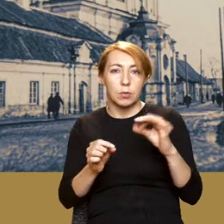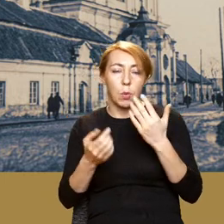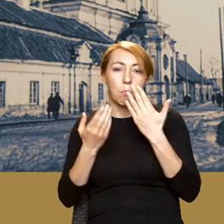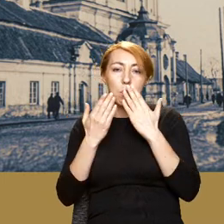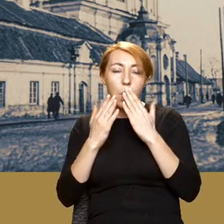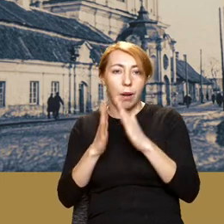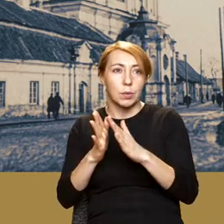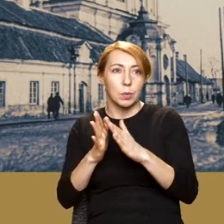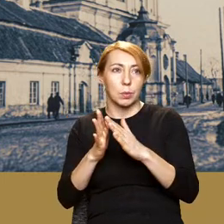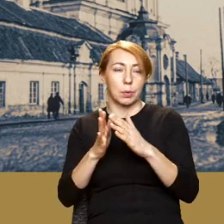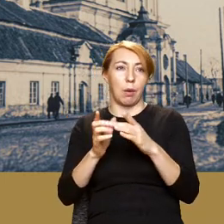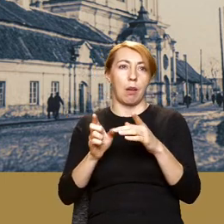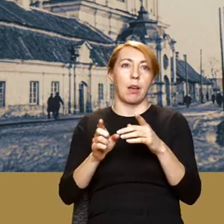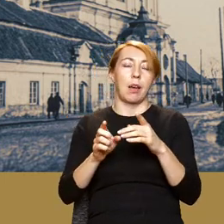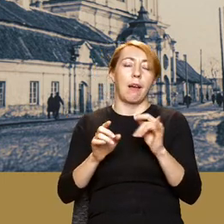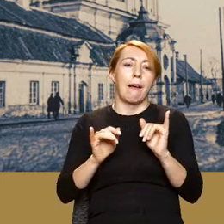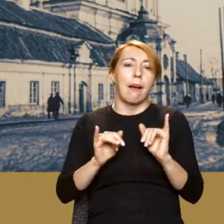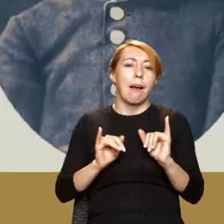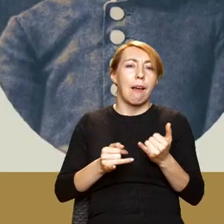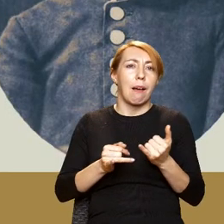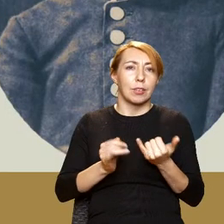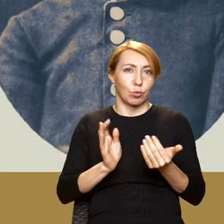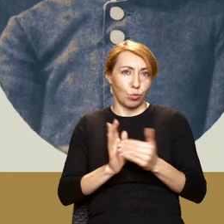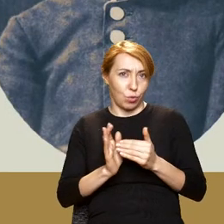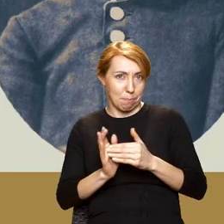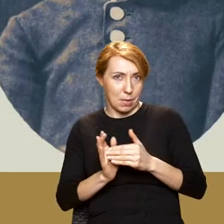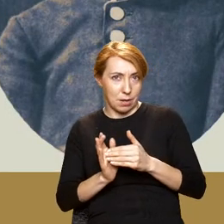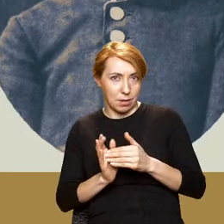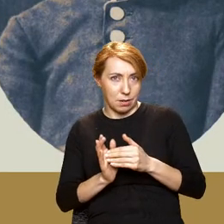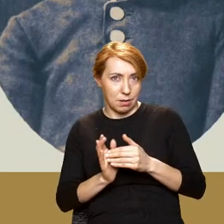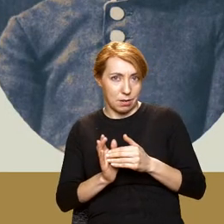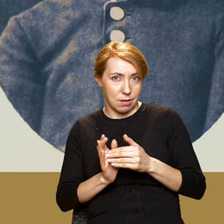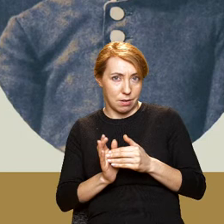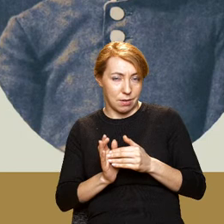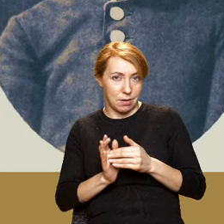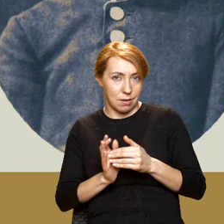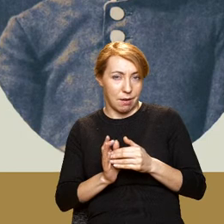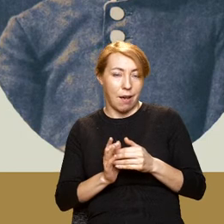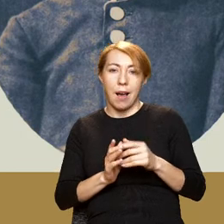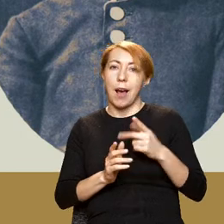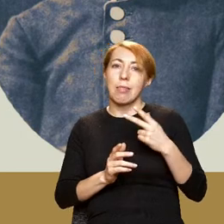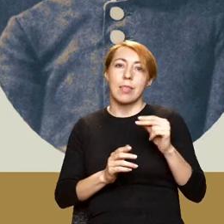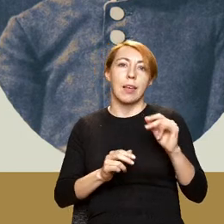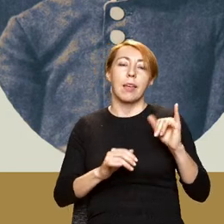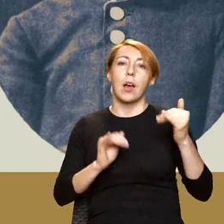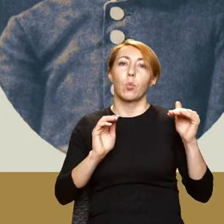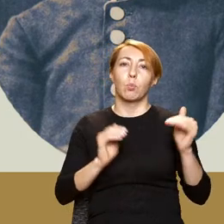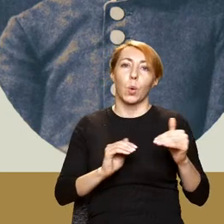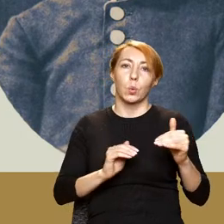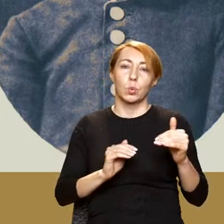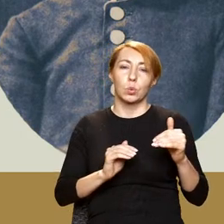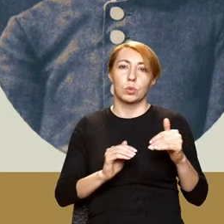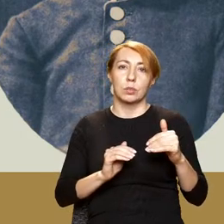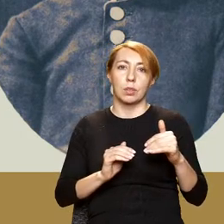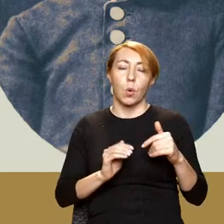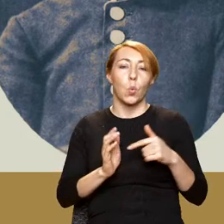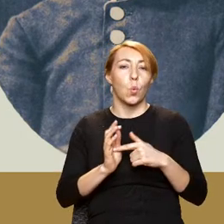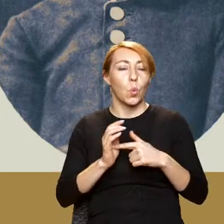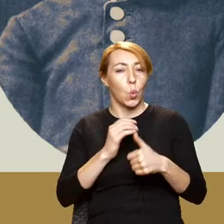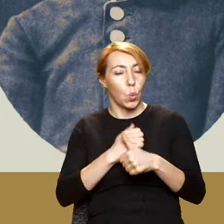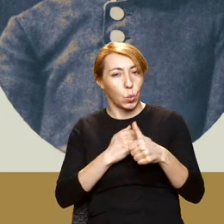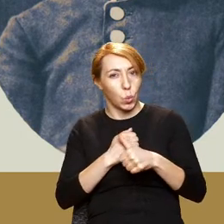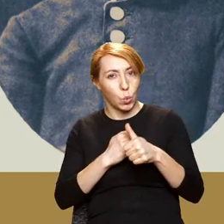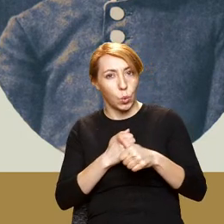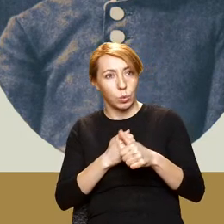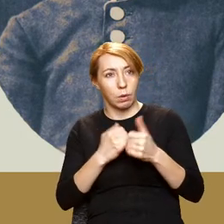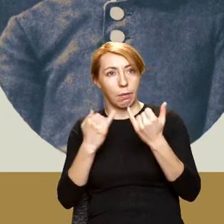i mi, jak trzeba. А ніяк можна. От то ходить. Тут